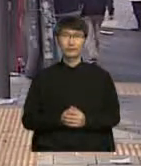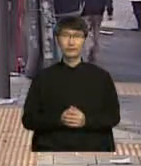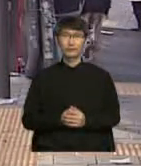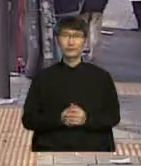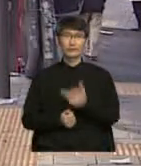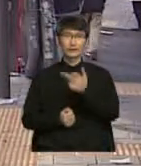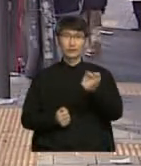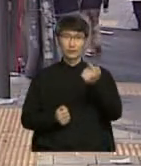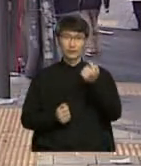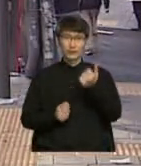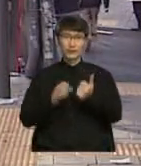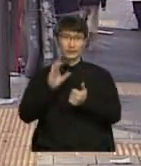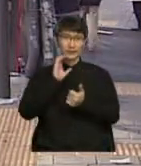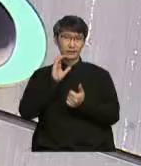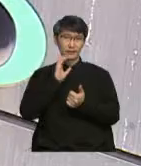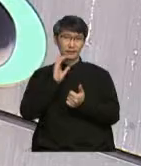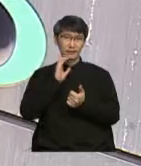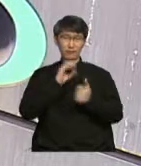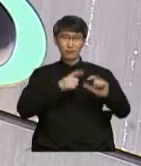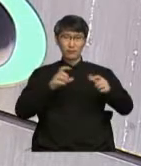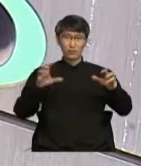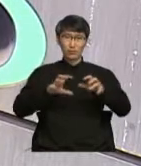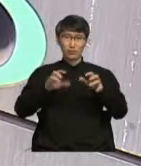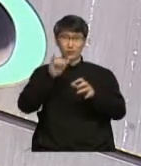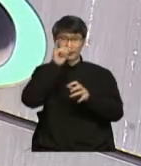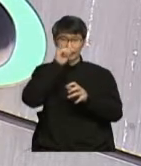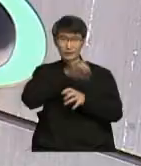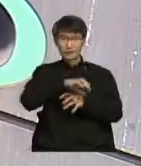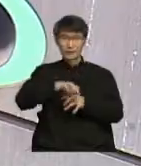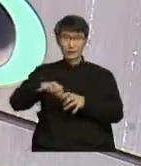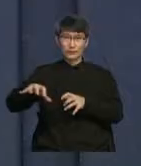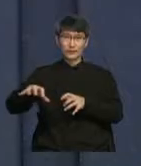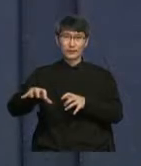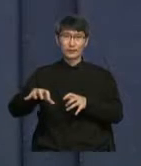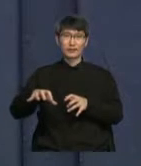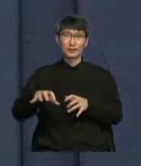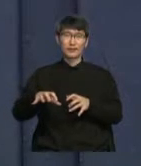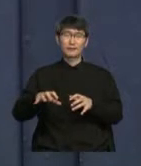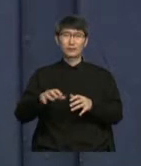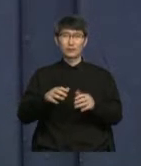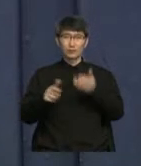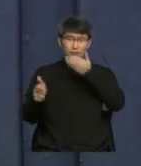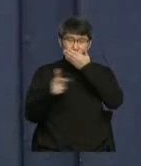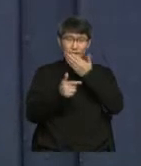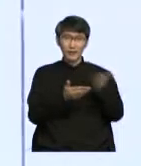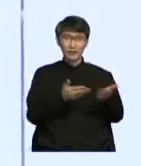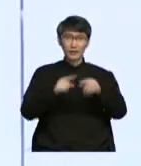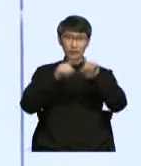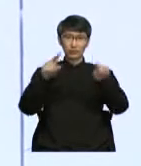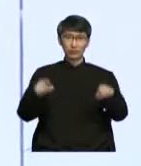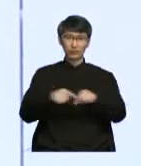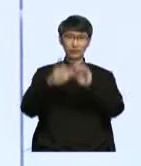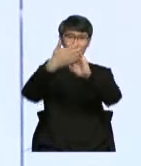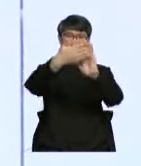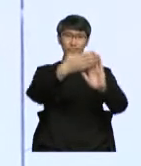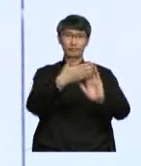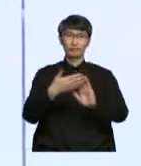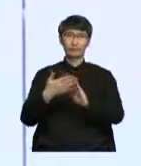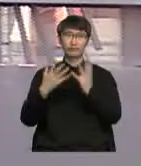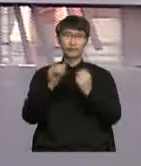크고 작은 클럽과 주점이 몰려 있는 이태원 일대 핵심 방역 준수 명령 안내문이 곳곳에 붙어